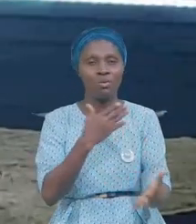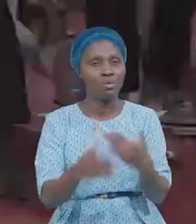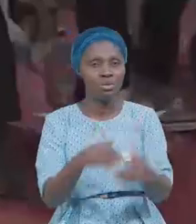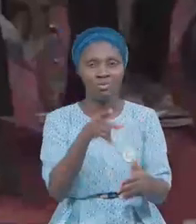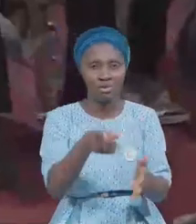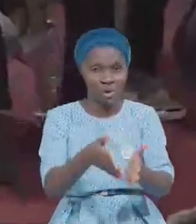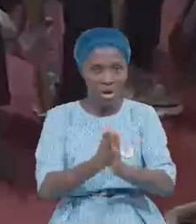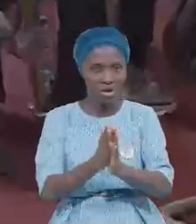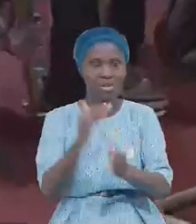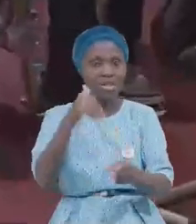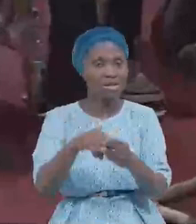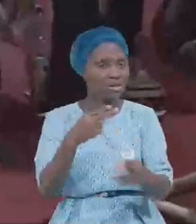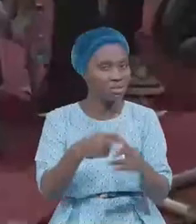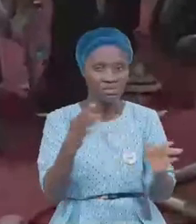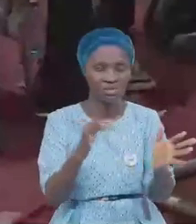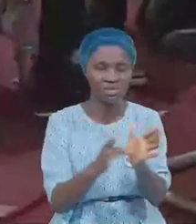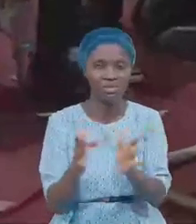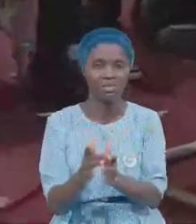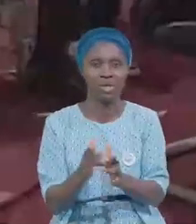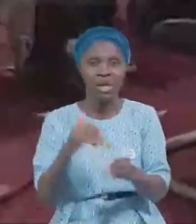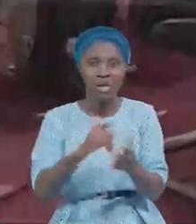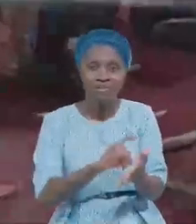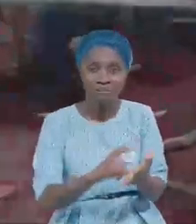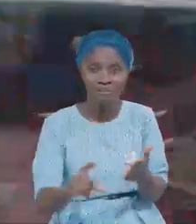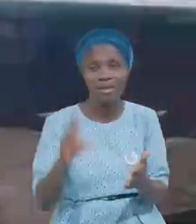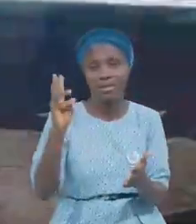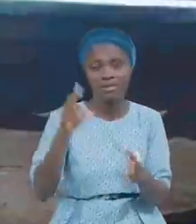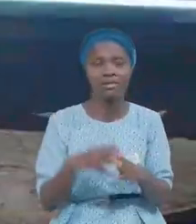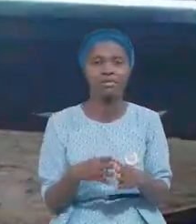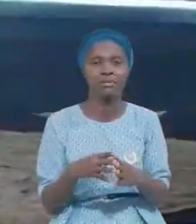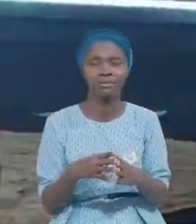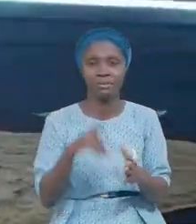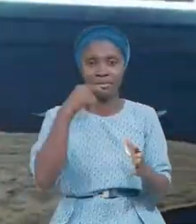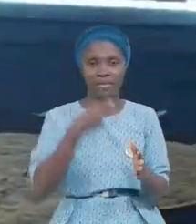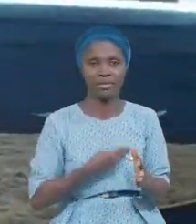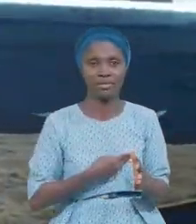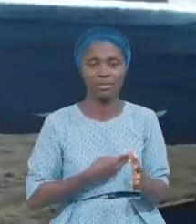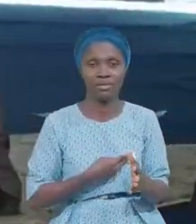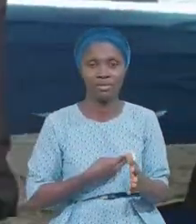Jésus. Voyez le verset 16. Verset 16 nous dit,